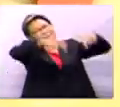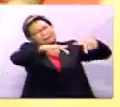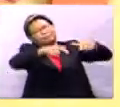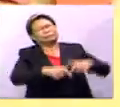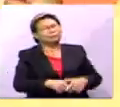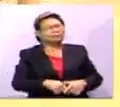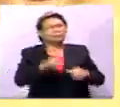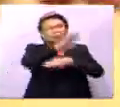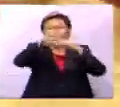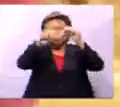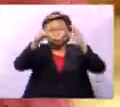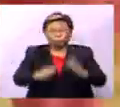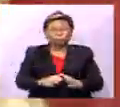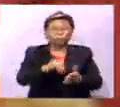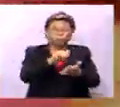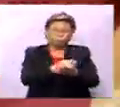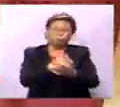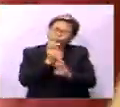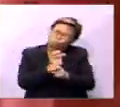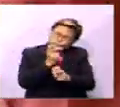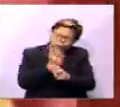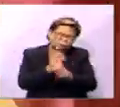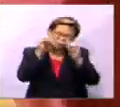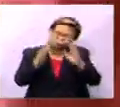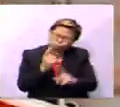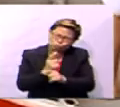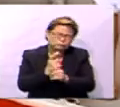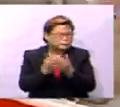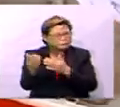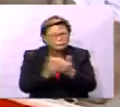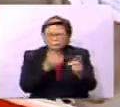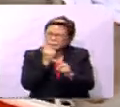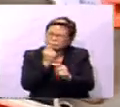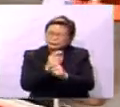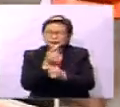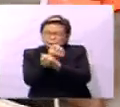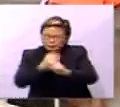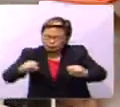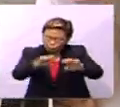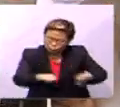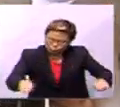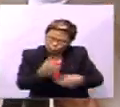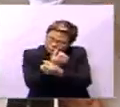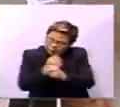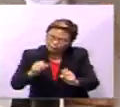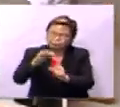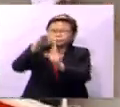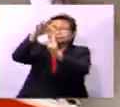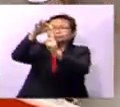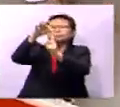Bagi para guru, walaupun keadaan tersebut agak sukar, mereka tetap akan memastikan keselamatan murid menjadi